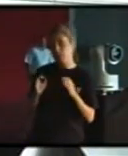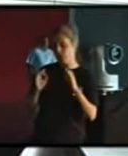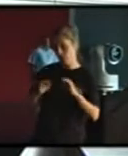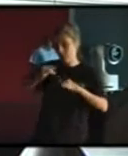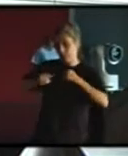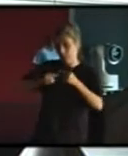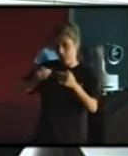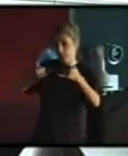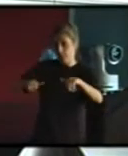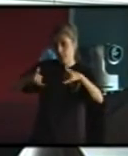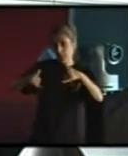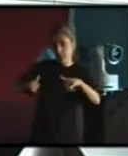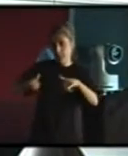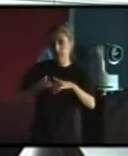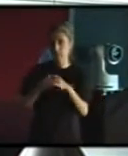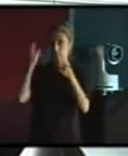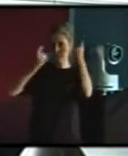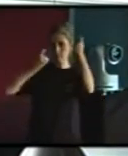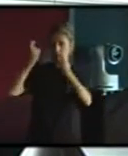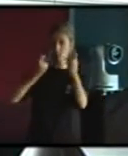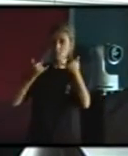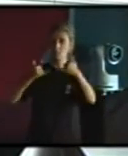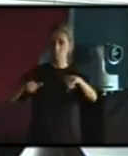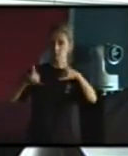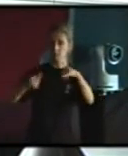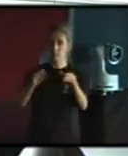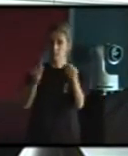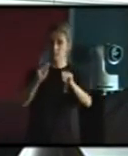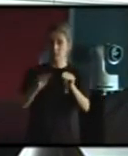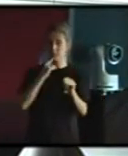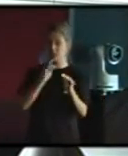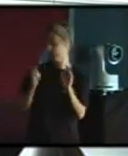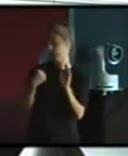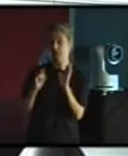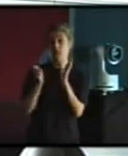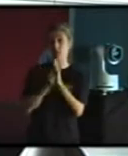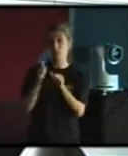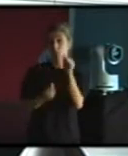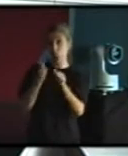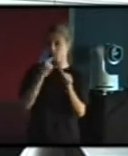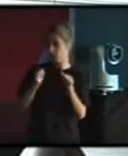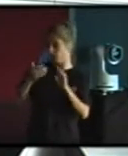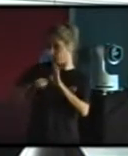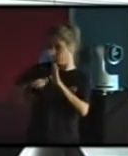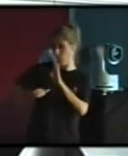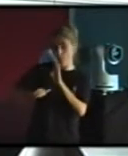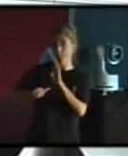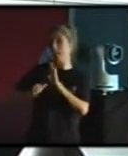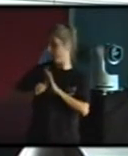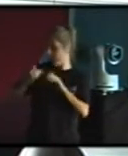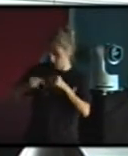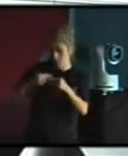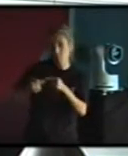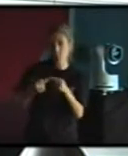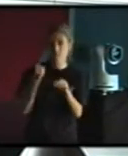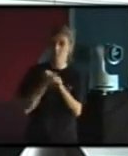encore en devenir et en travail. La maquette, c'est date du concours, donc elle date d'il y a plusieurs mois. Depuis, on a travaillé, on a